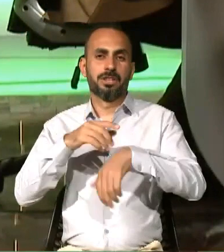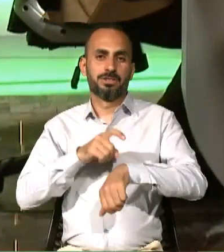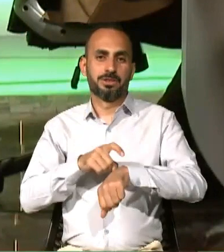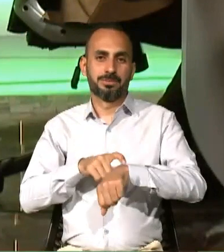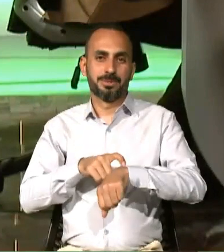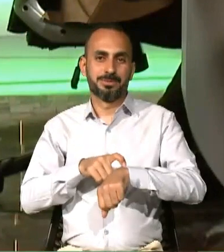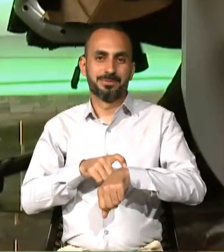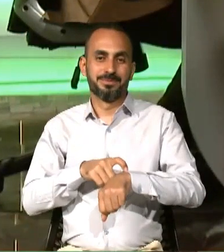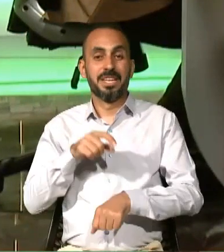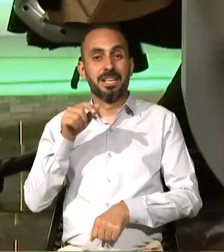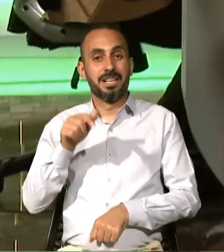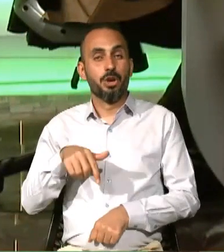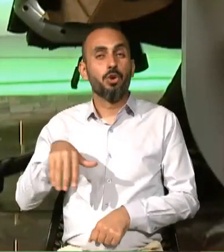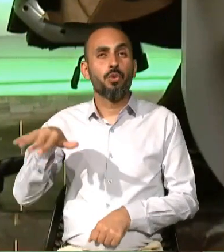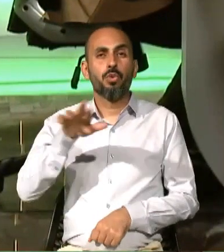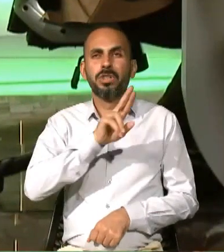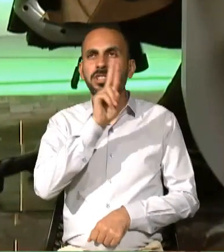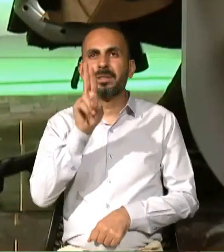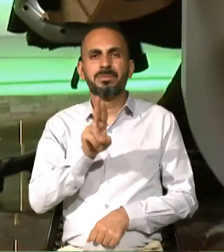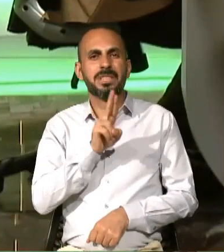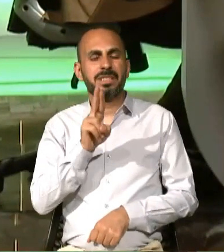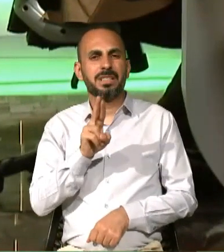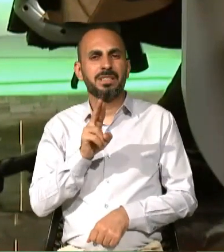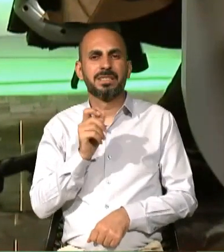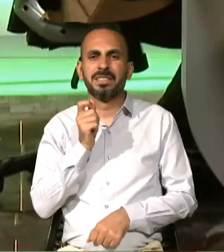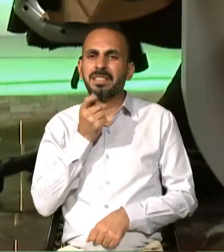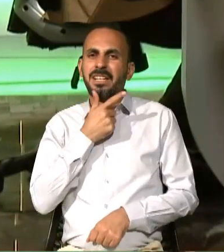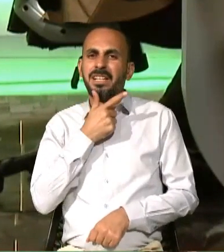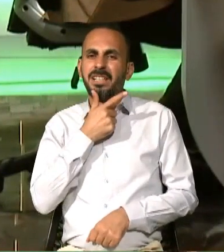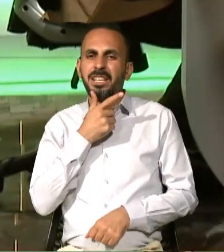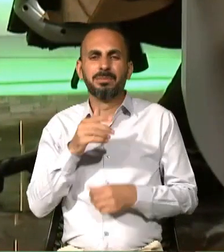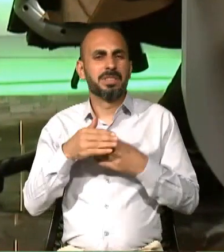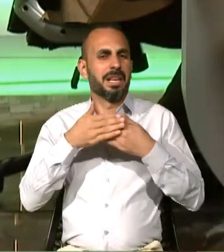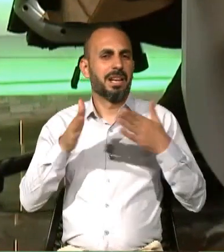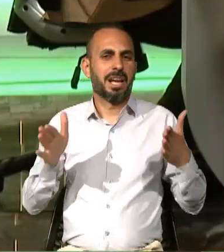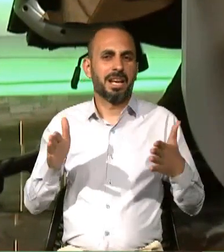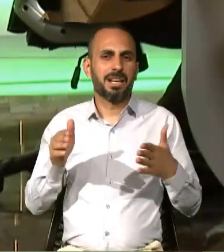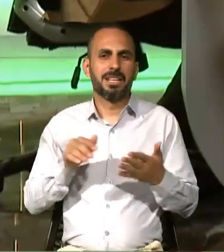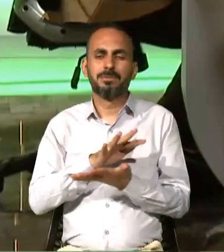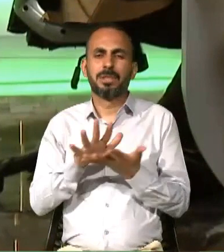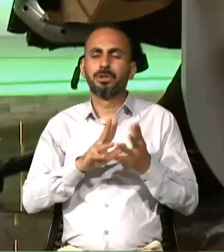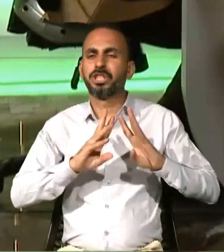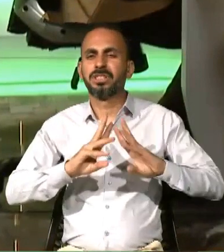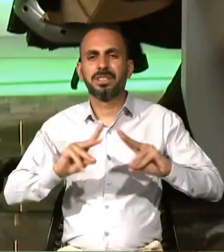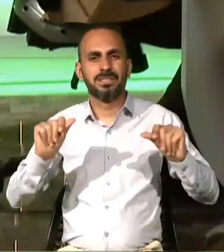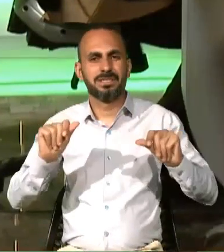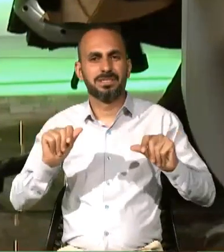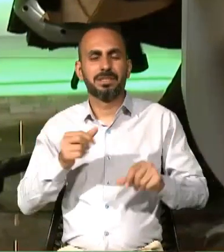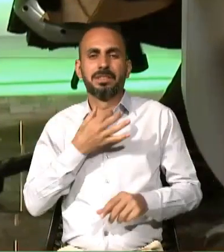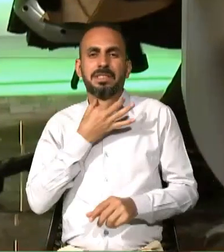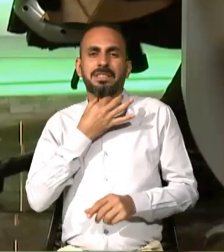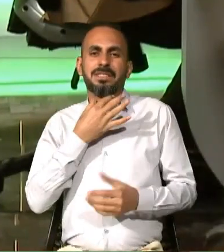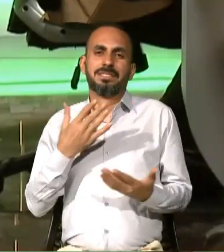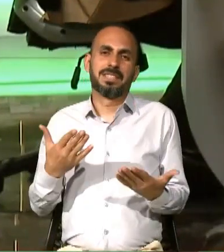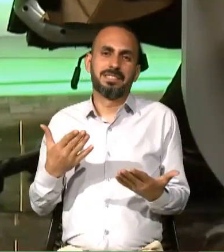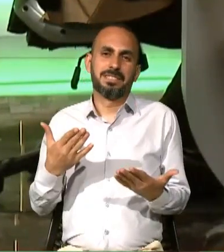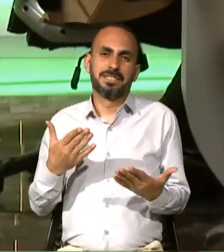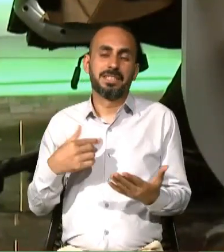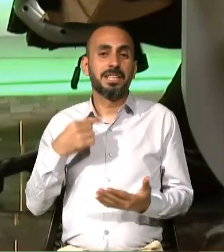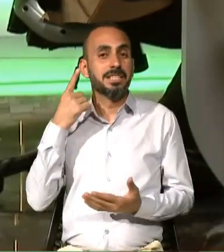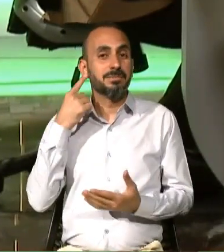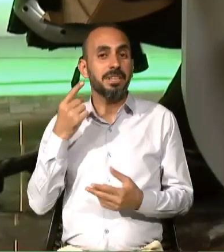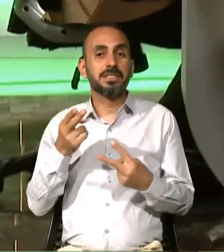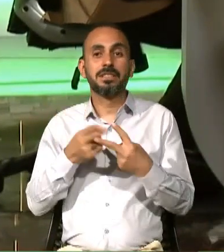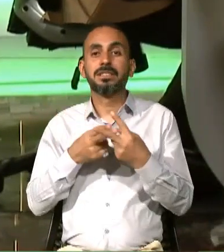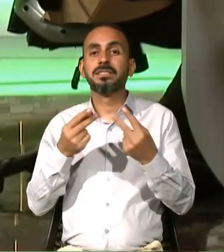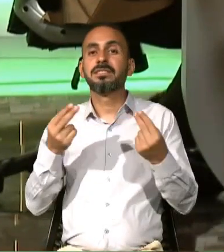امتى الفرج، امتى نخلص، امتى الحكايه تتحل. زهقنا. انا سمعت ناس كتير قوي يا